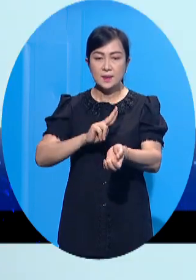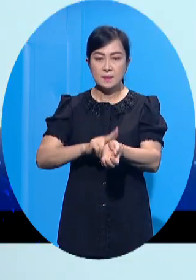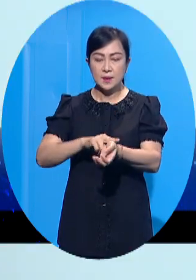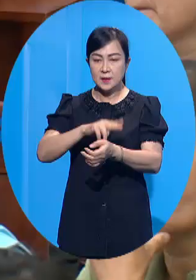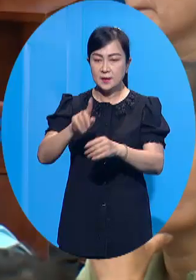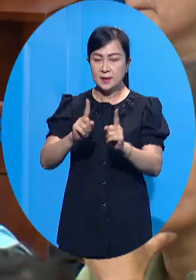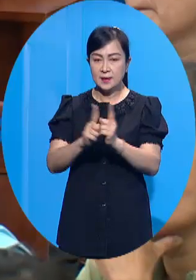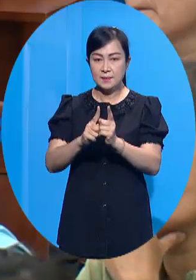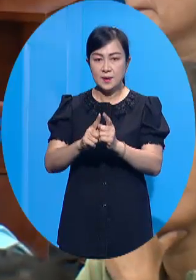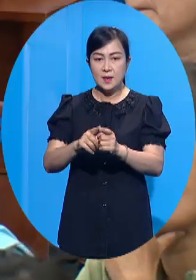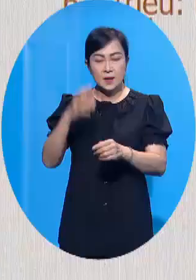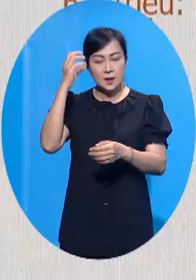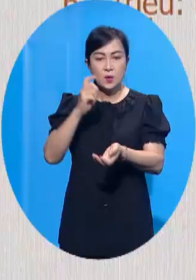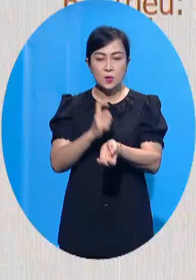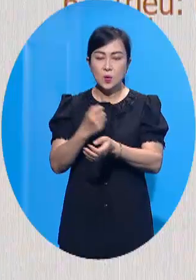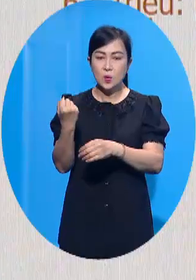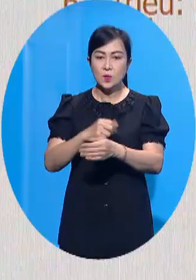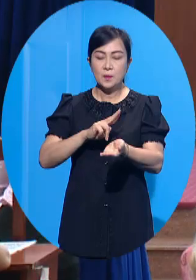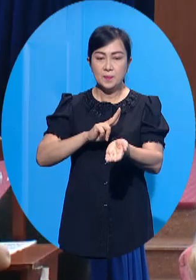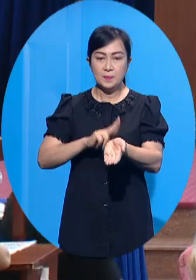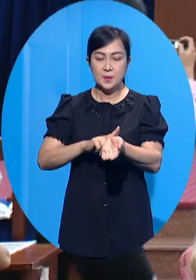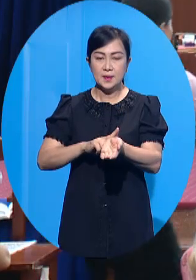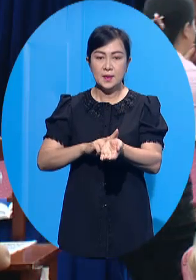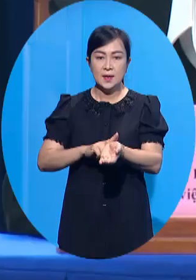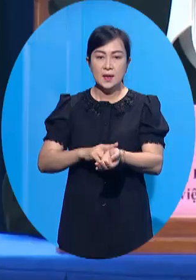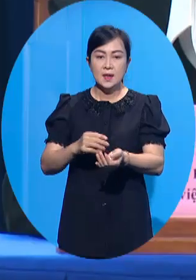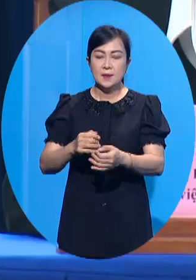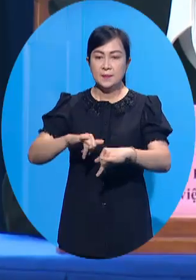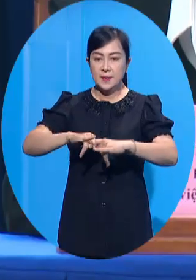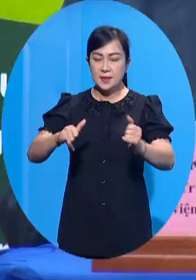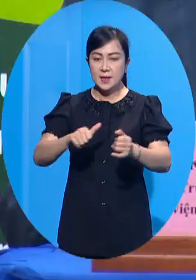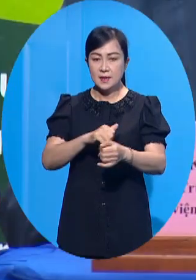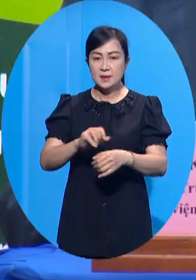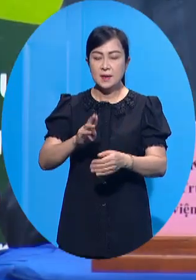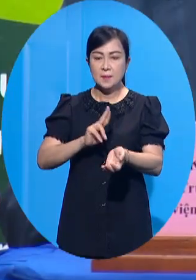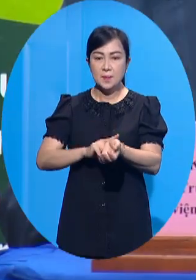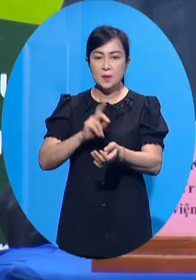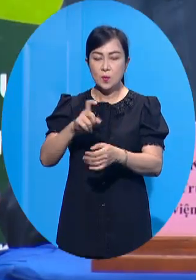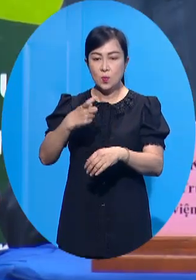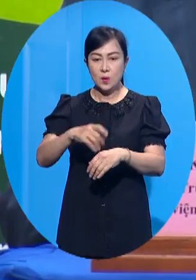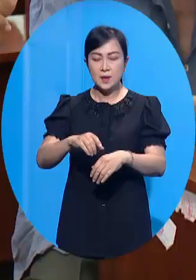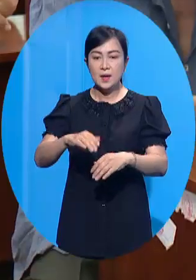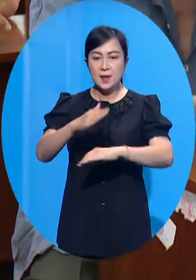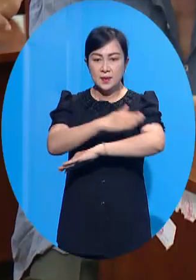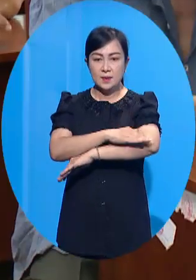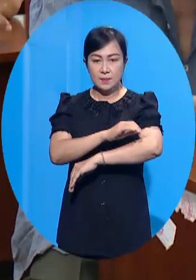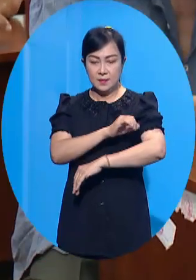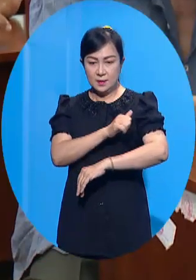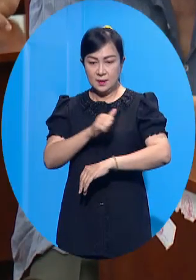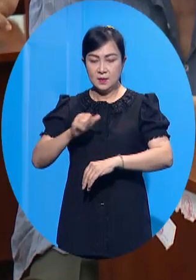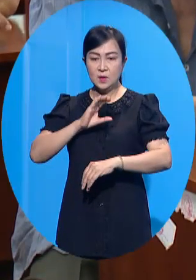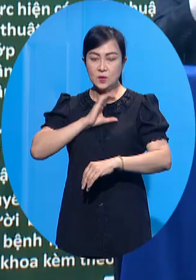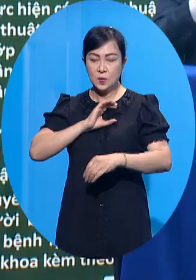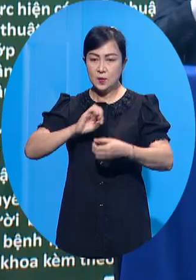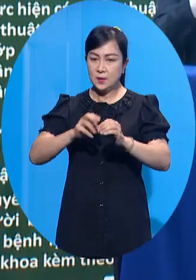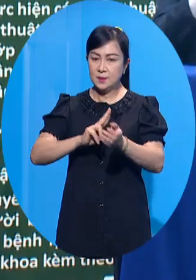gặp, trang bị kiến thức đủ và đúng về các bệnh lý tim mạch, vấn đề trẻ hóa ở bệnh nhân đột quỵ để giúp mọi người chủ động hơn trong việc phát hiện, kiểm soát và